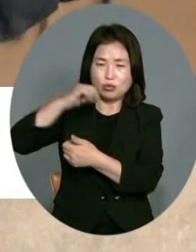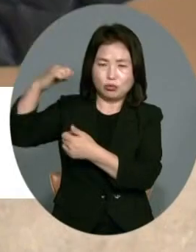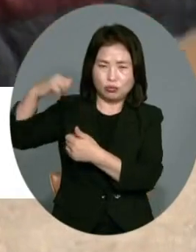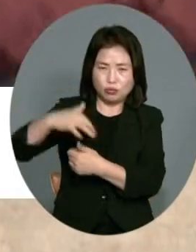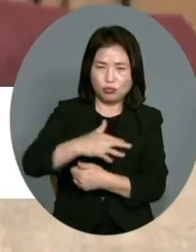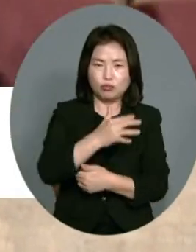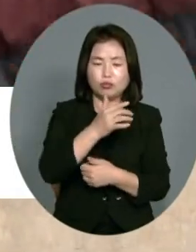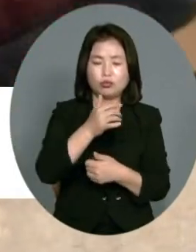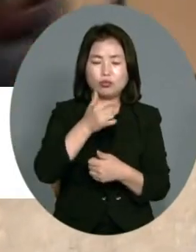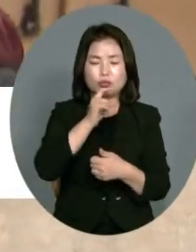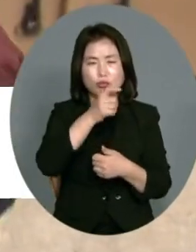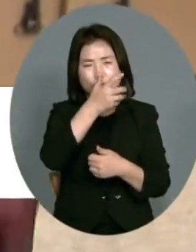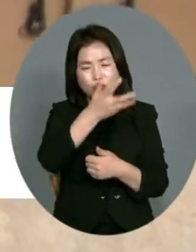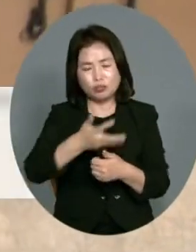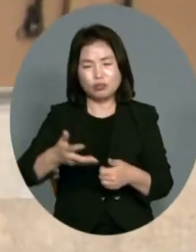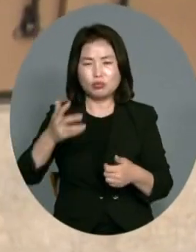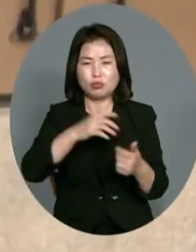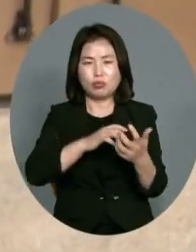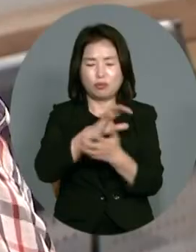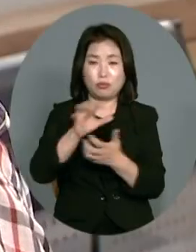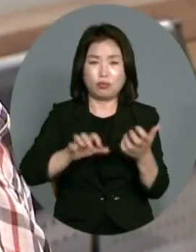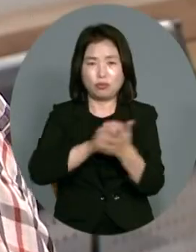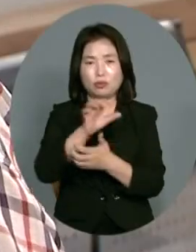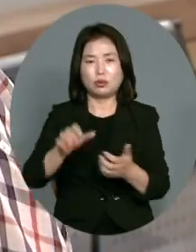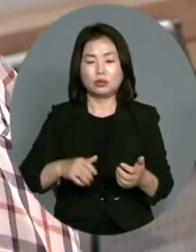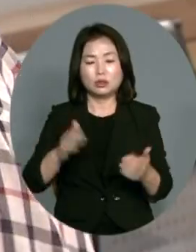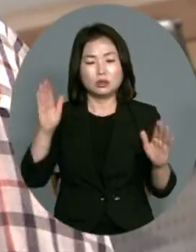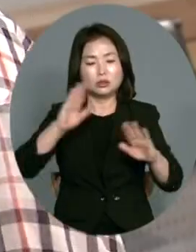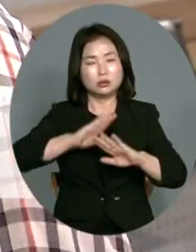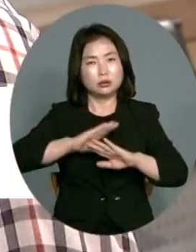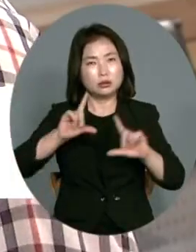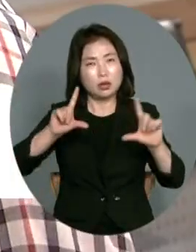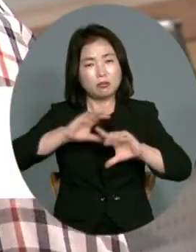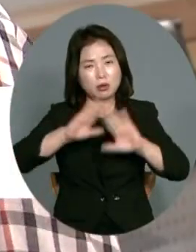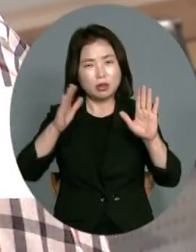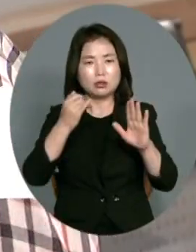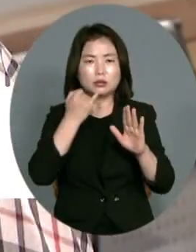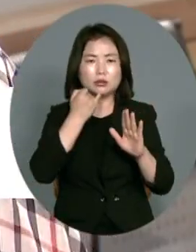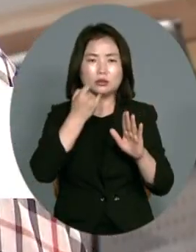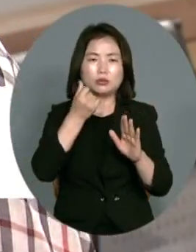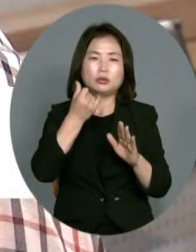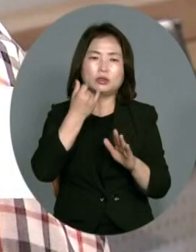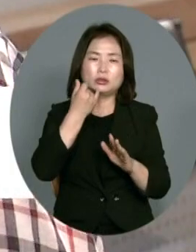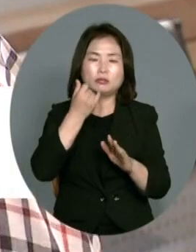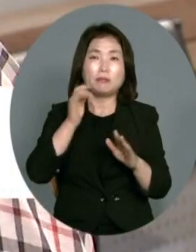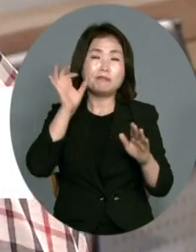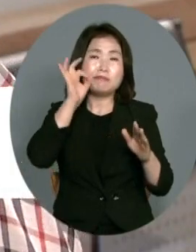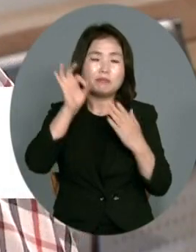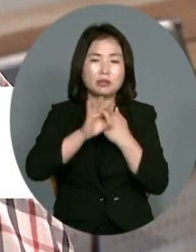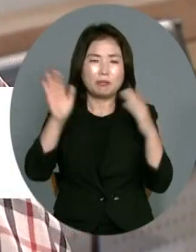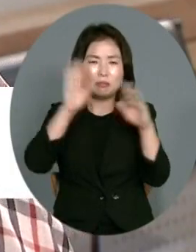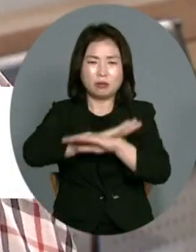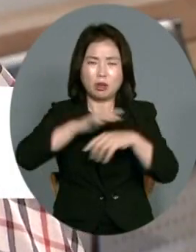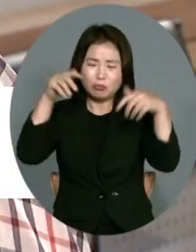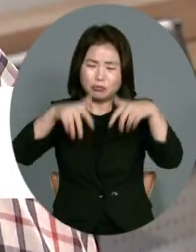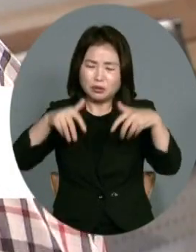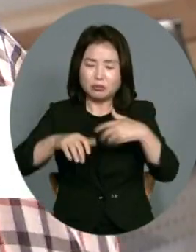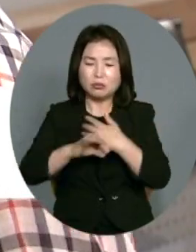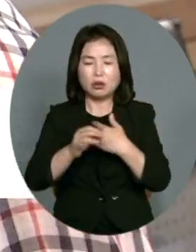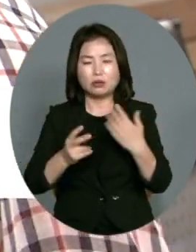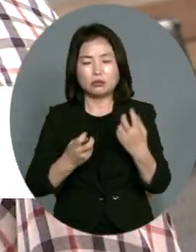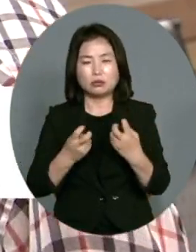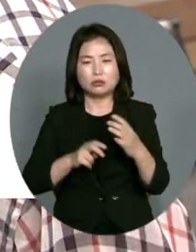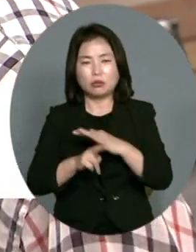몸 밑에 있는 데서 물 내려오고 그 날이 밝았기 때문에 그만만 해도 조금 덜하지. 만약에 밤에 그런 것